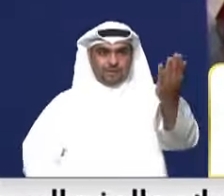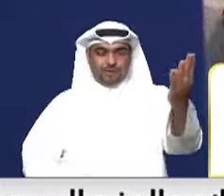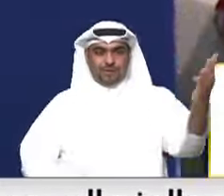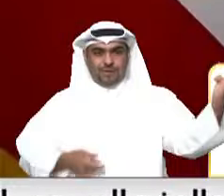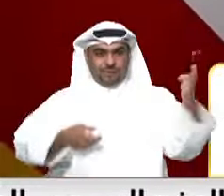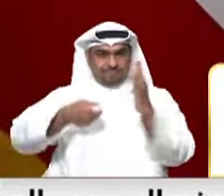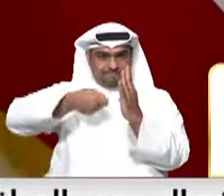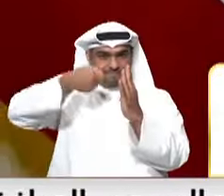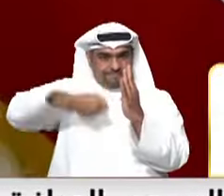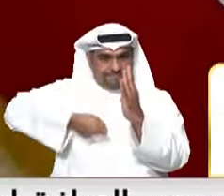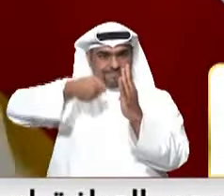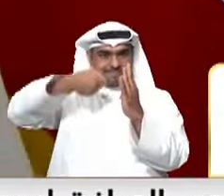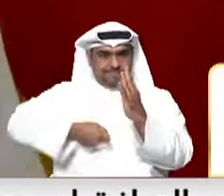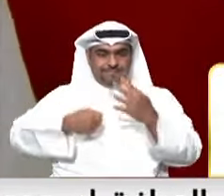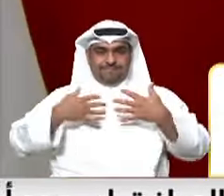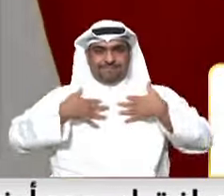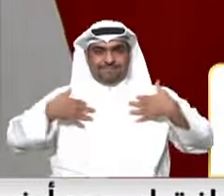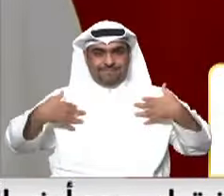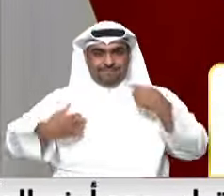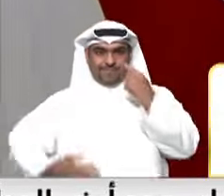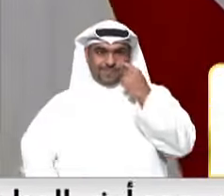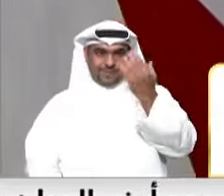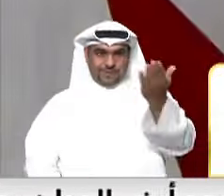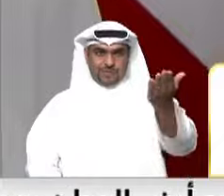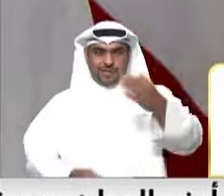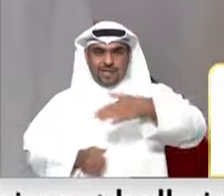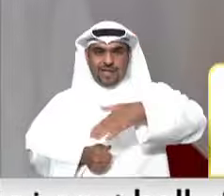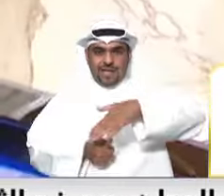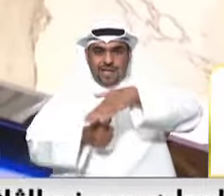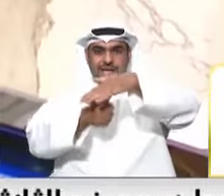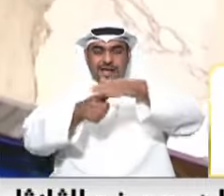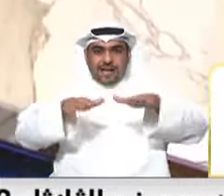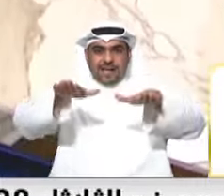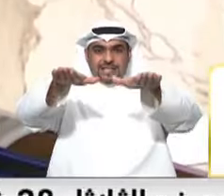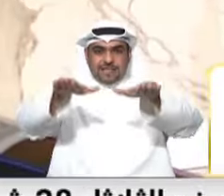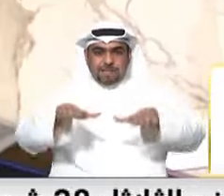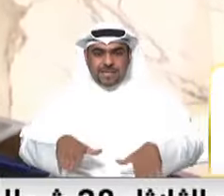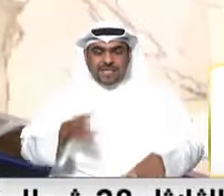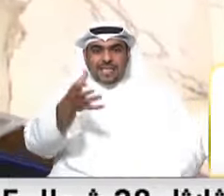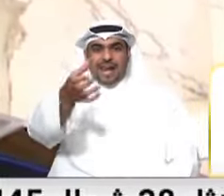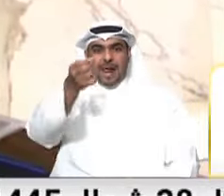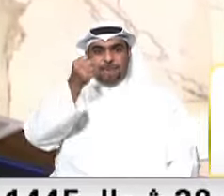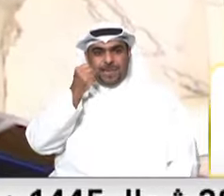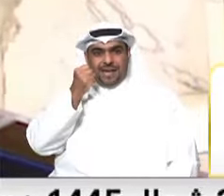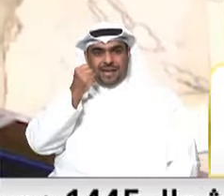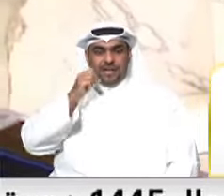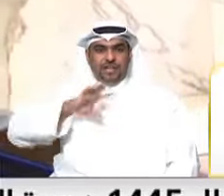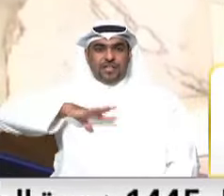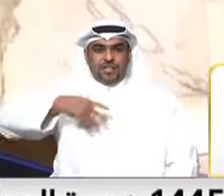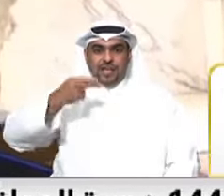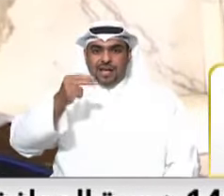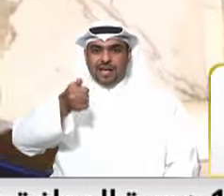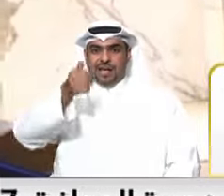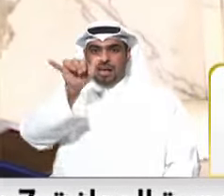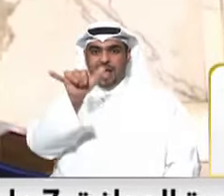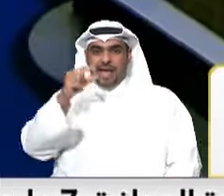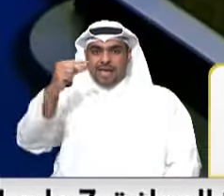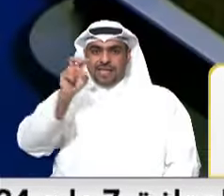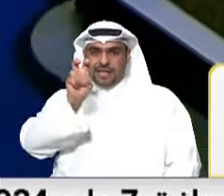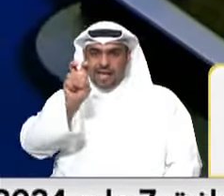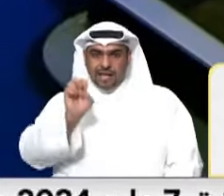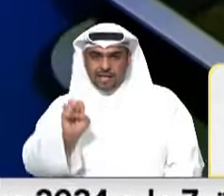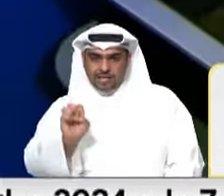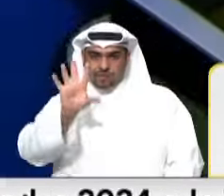حفوة وترحيب من قبل رئيس مجلس أمناء الجائزة الشيخ عايدة سالم العلي الصباح وسادة أعضاء